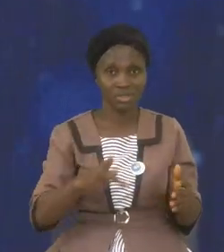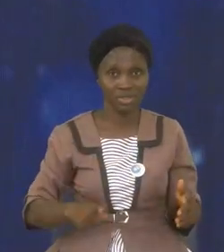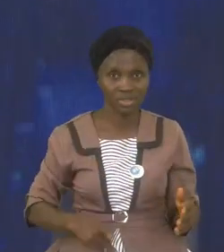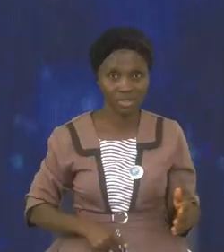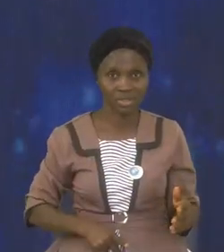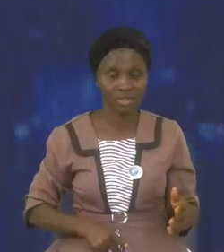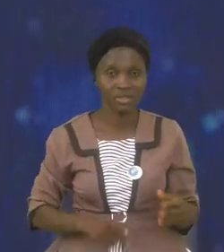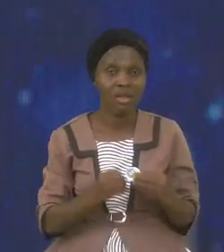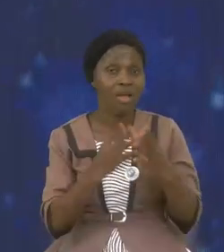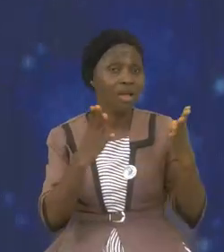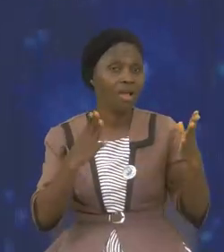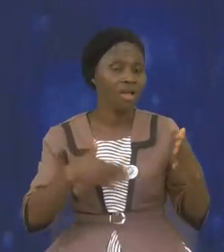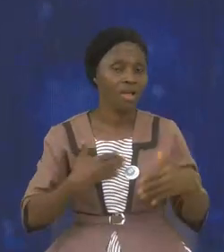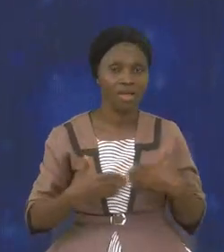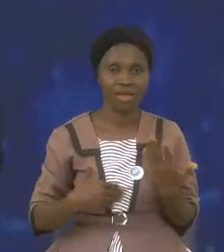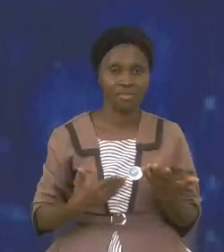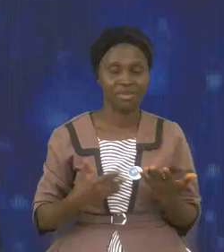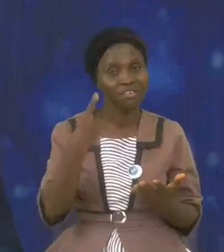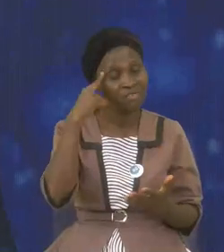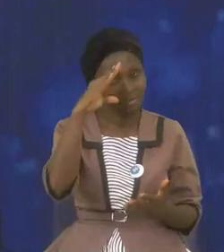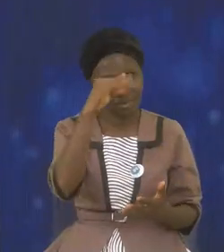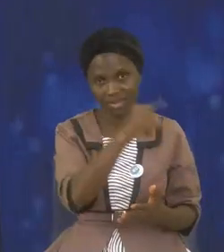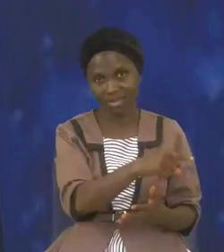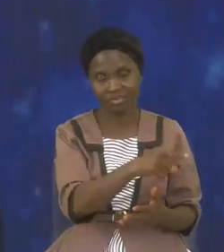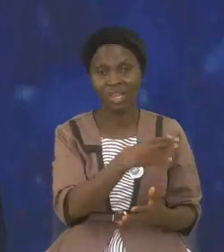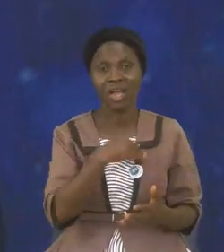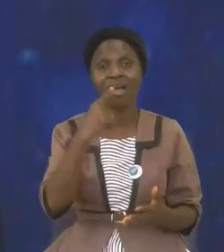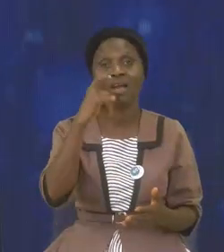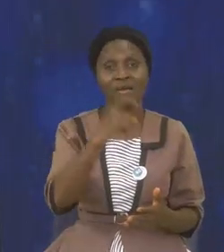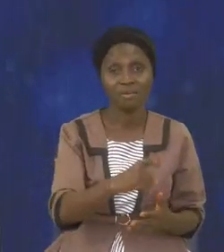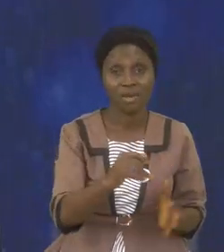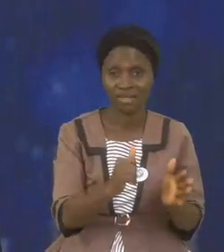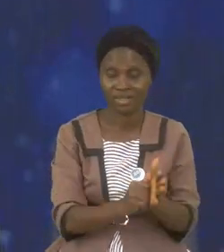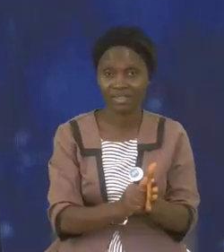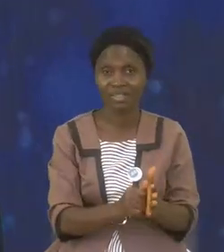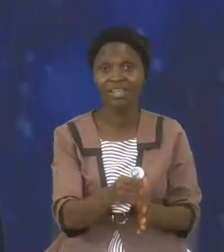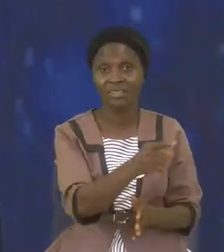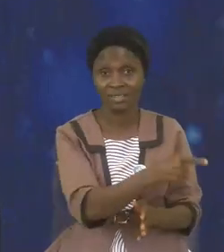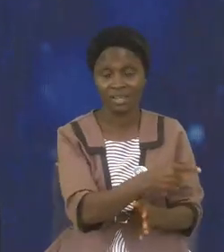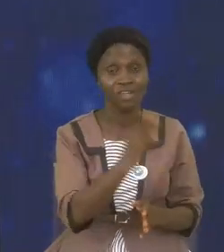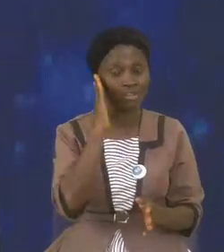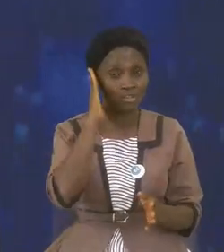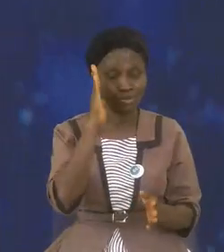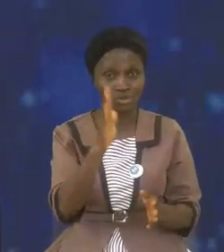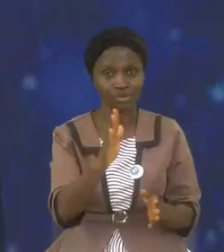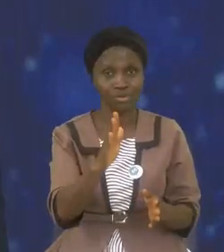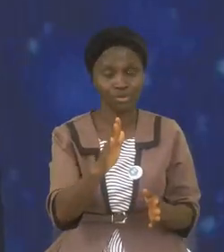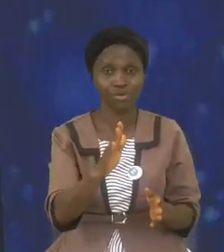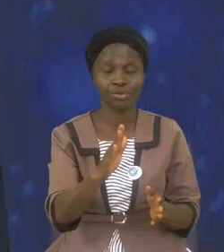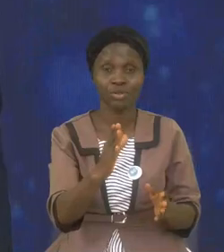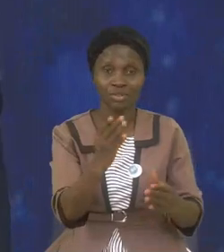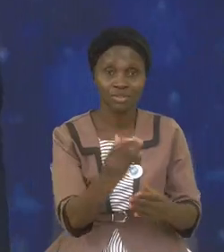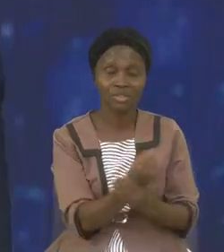dans ce verset 23 dit, alors le roi fut très joyeux. Et il